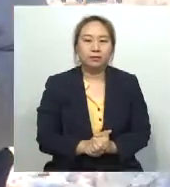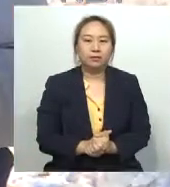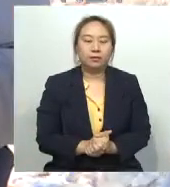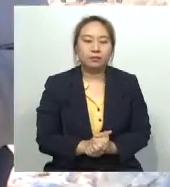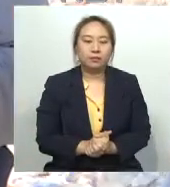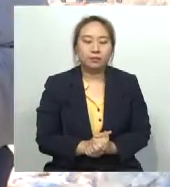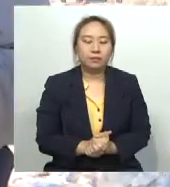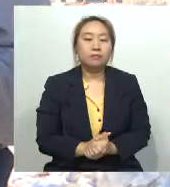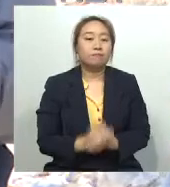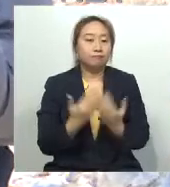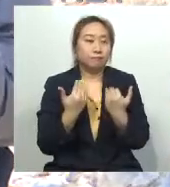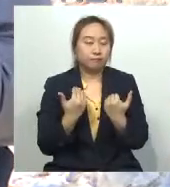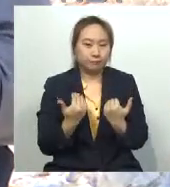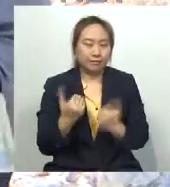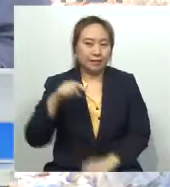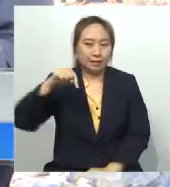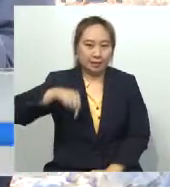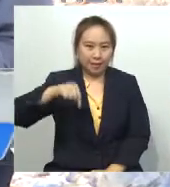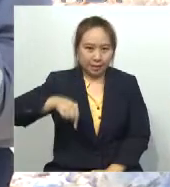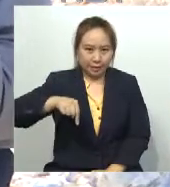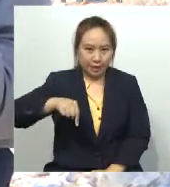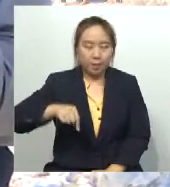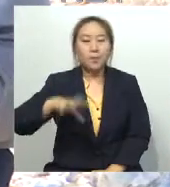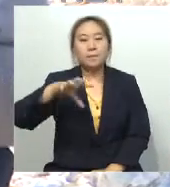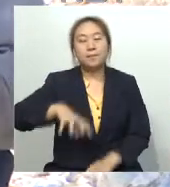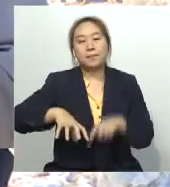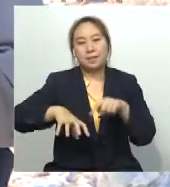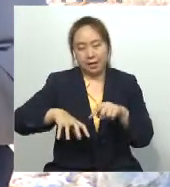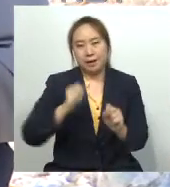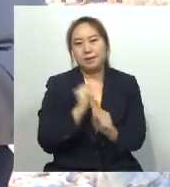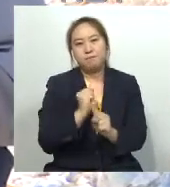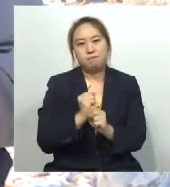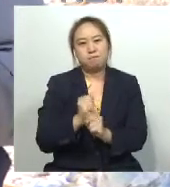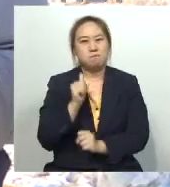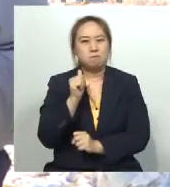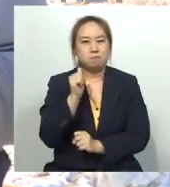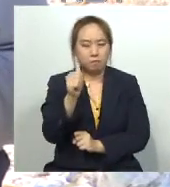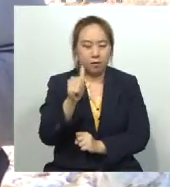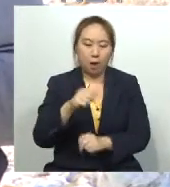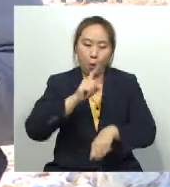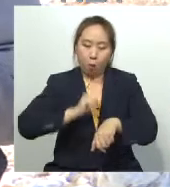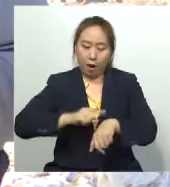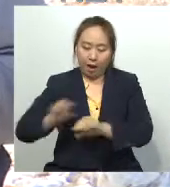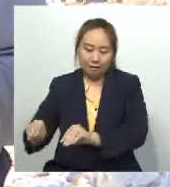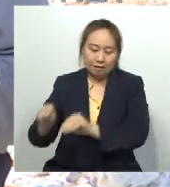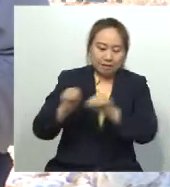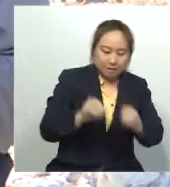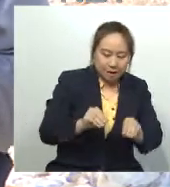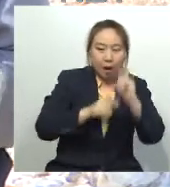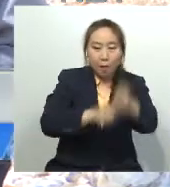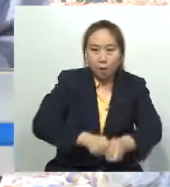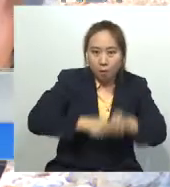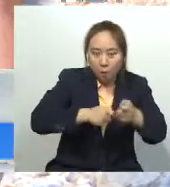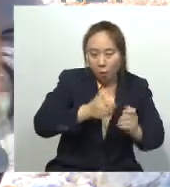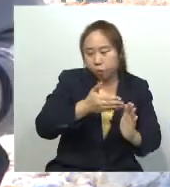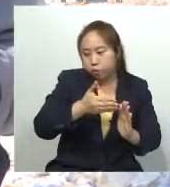คุณสุพนันท์คุณกรองแก้วครับที่นี่ถือว่าเป็น1พื้นที่ที่ประสบความสำเร็จในการปรับเปลี่ยนเวลาการเพาะปลูกกับเกษ